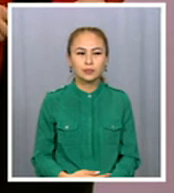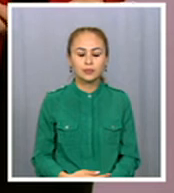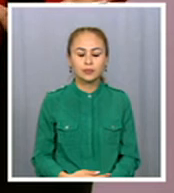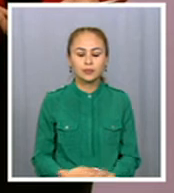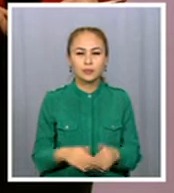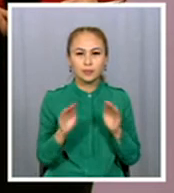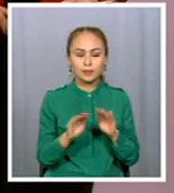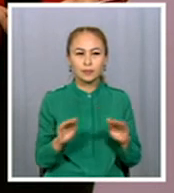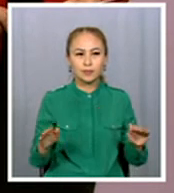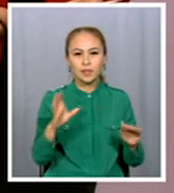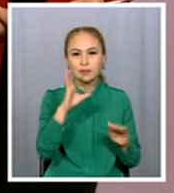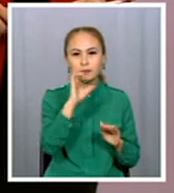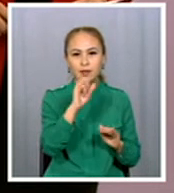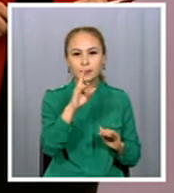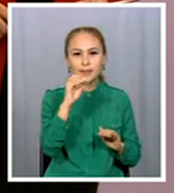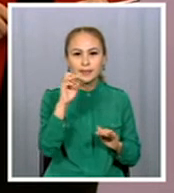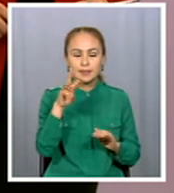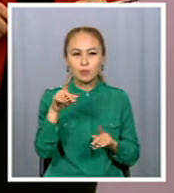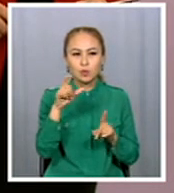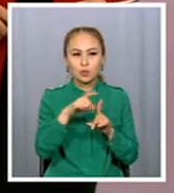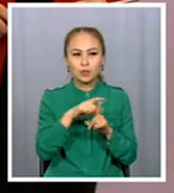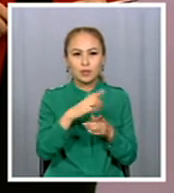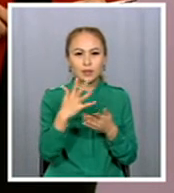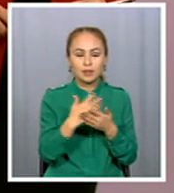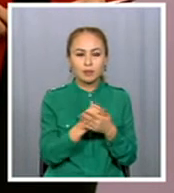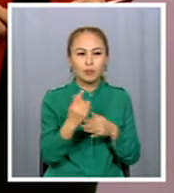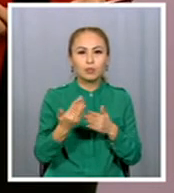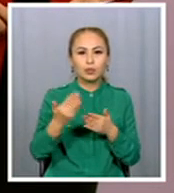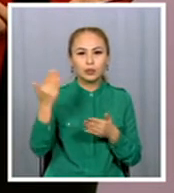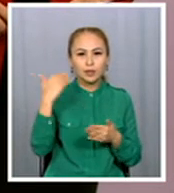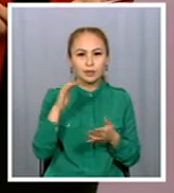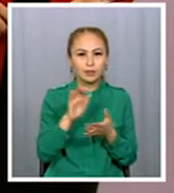Балалар, сан есім сөзтабы сендерге бұрыннан